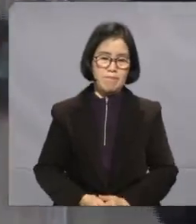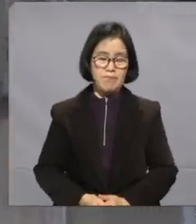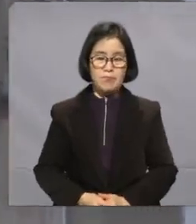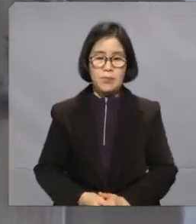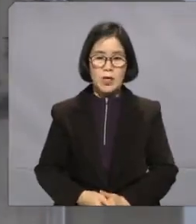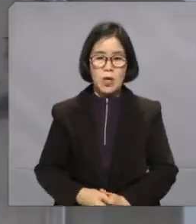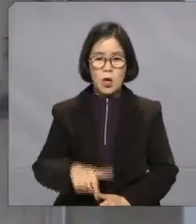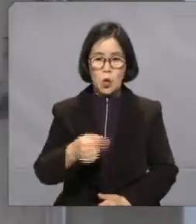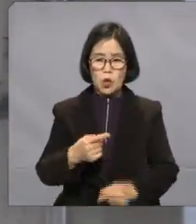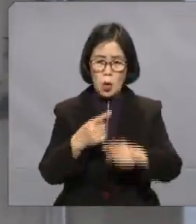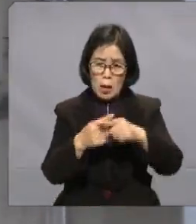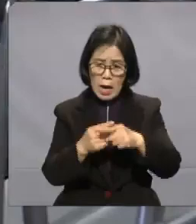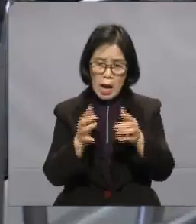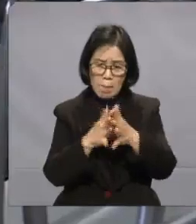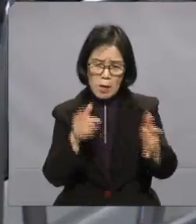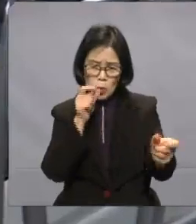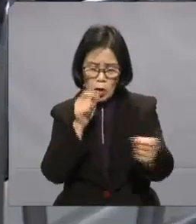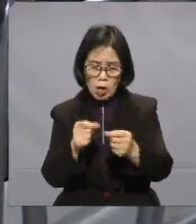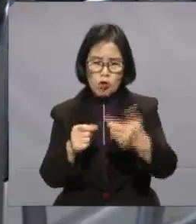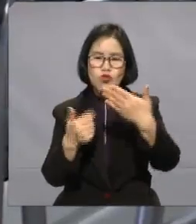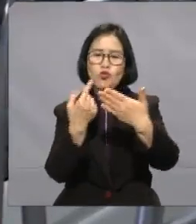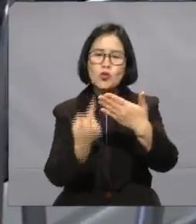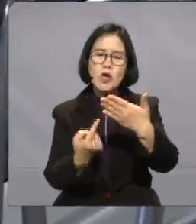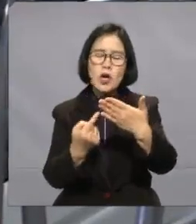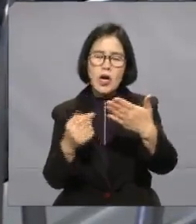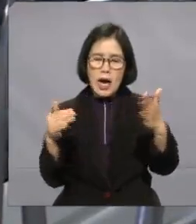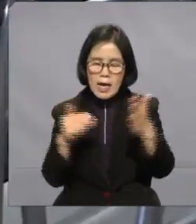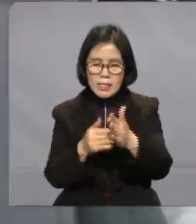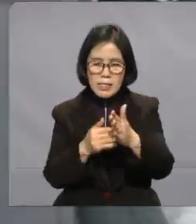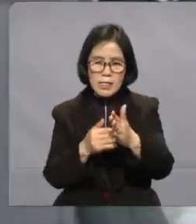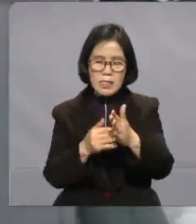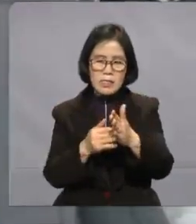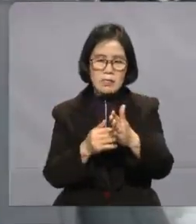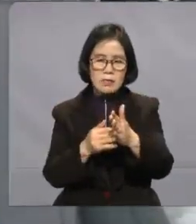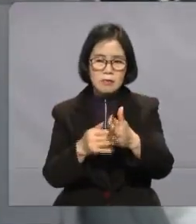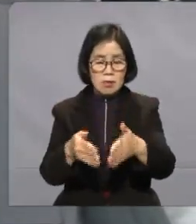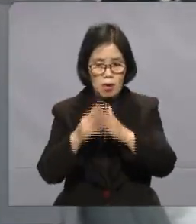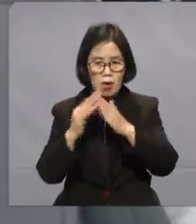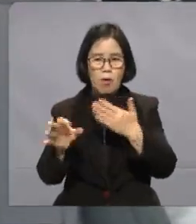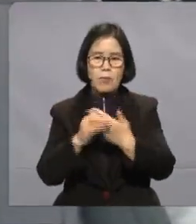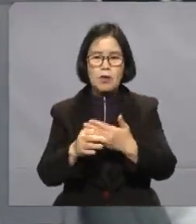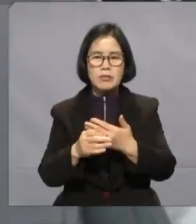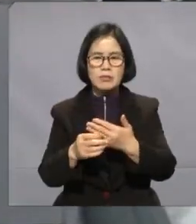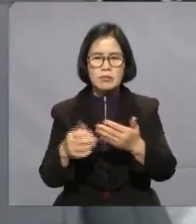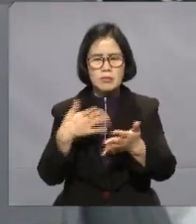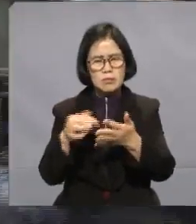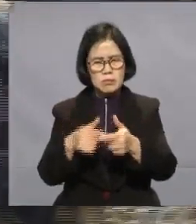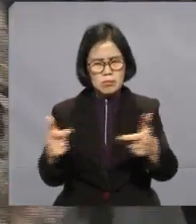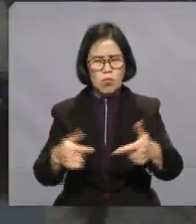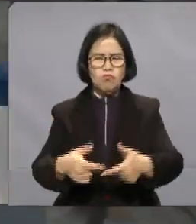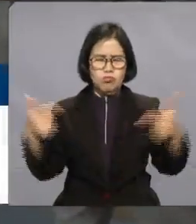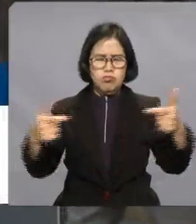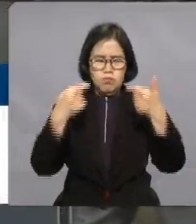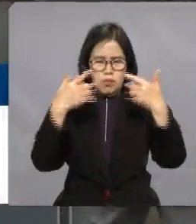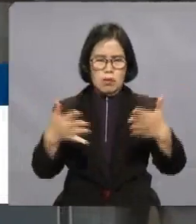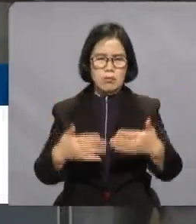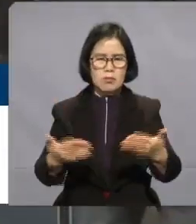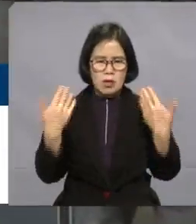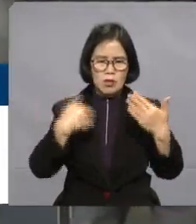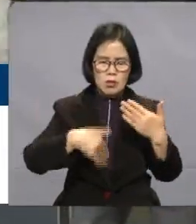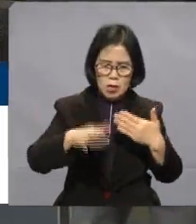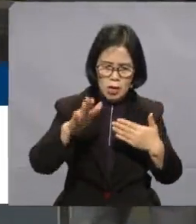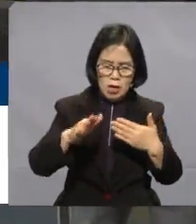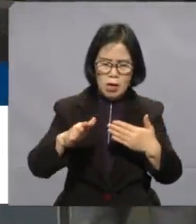고덕 반값 아파트 코앞까지 9호선이 뚫리는 만큼 탑승객 급증은 뚜렷한 상황. 이게 등교할 때나 하교할